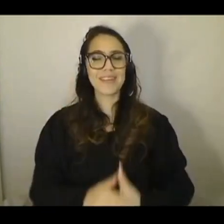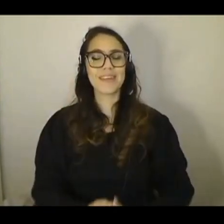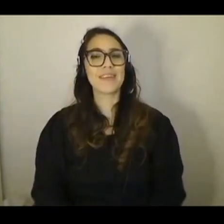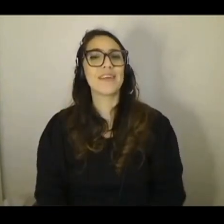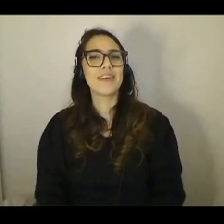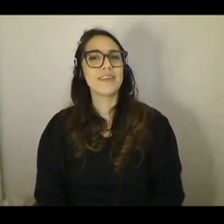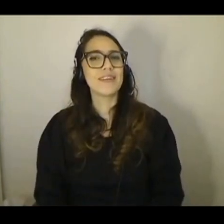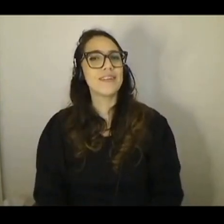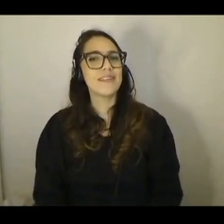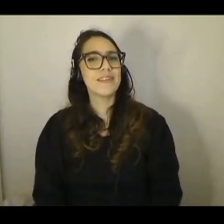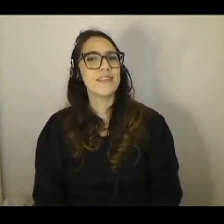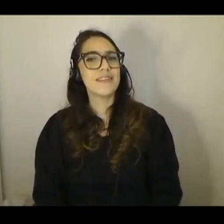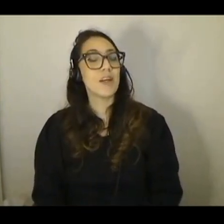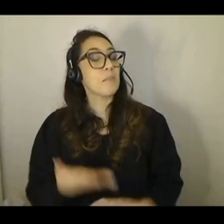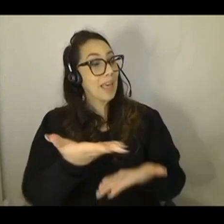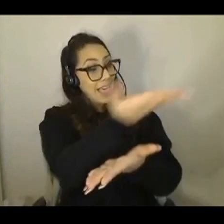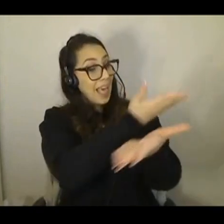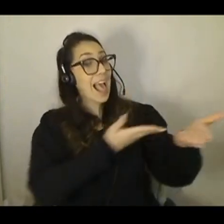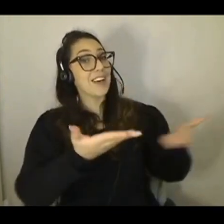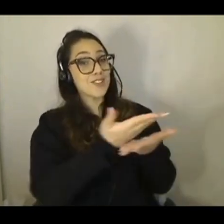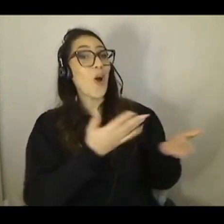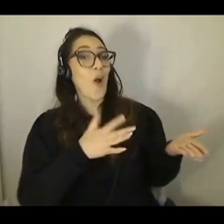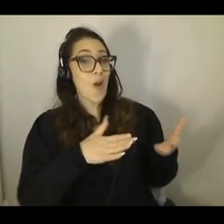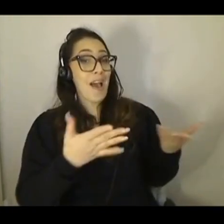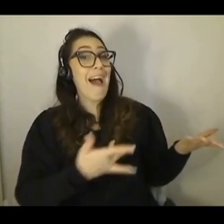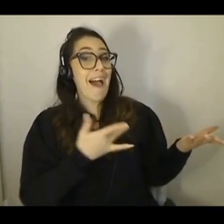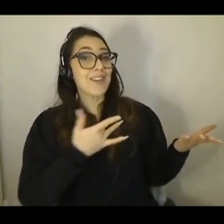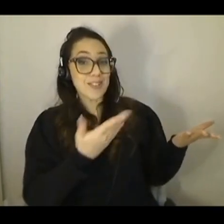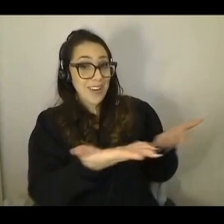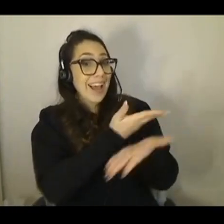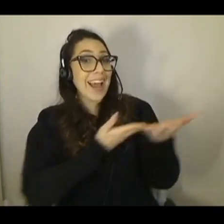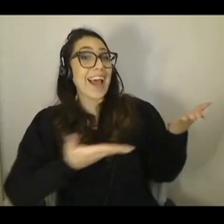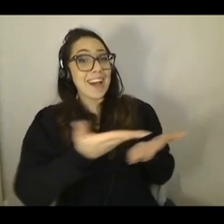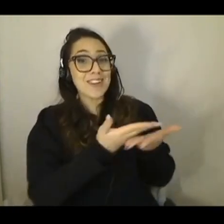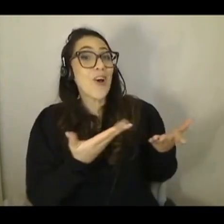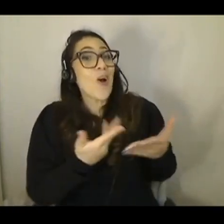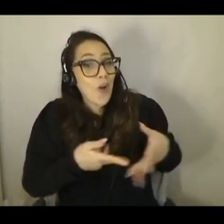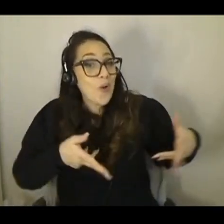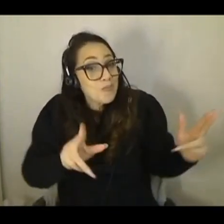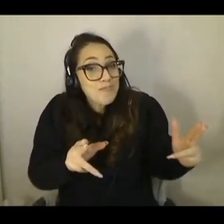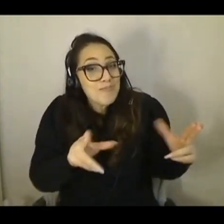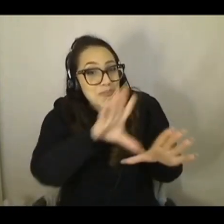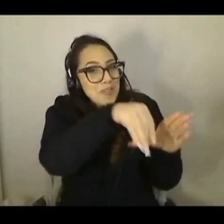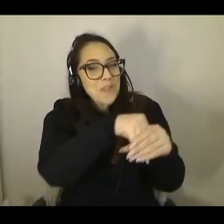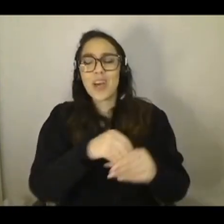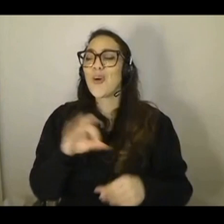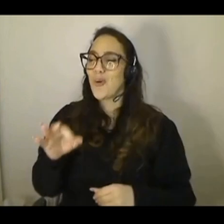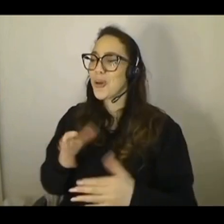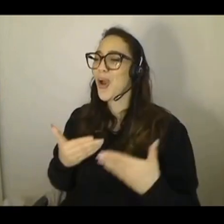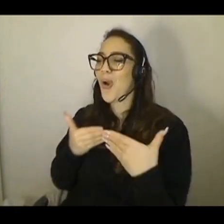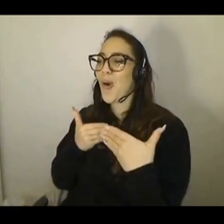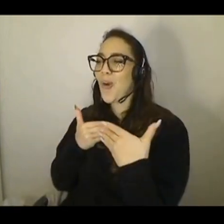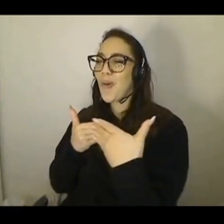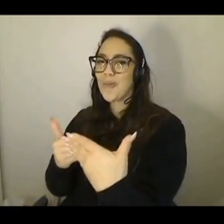Oui. Donc pas de souci, hein, c'est encore un échange, on est encore dans la table ronde. Hein, après, oui, on va pouvoir poursuivre sur